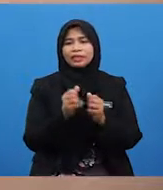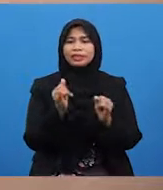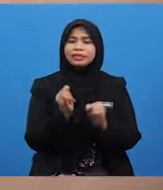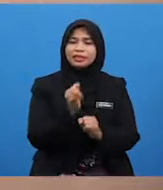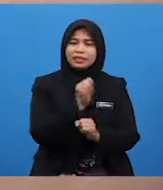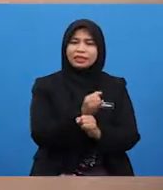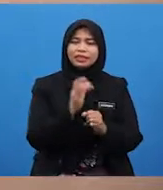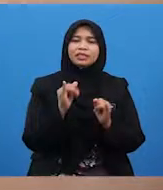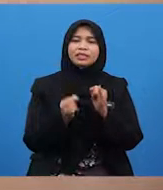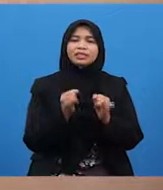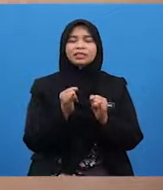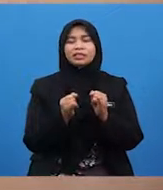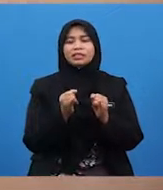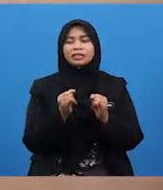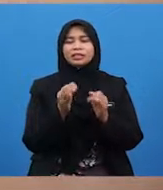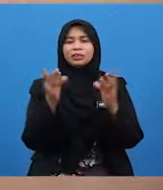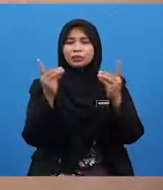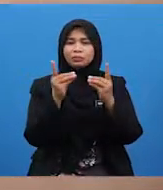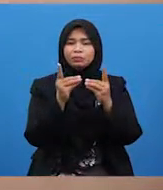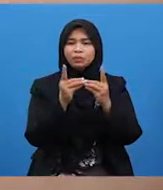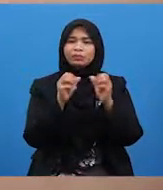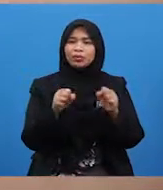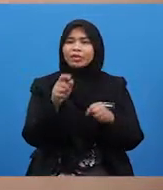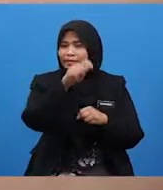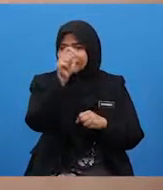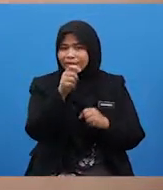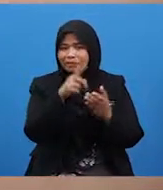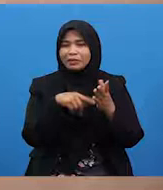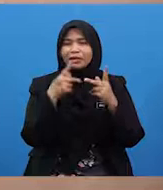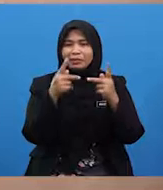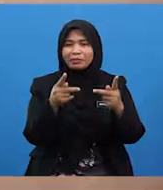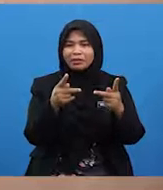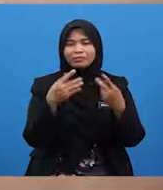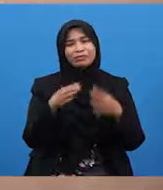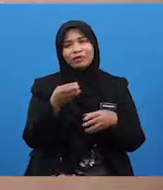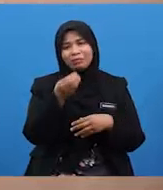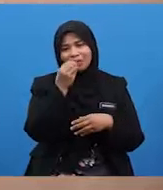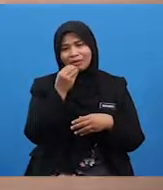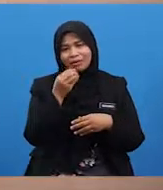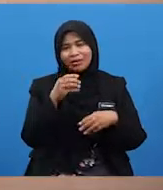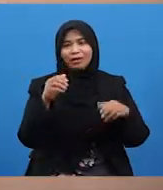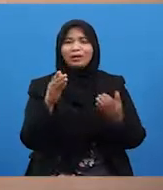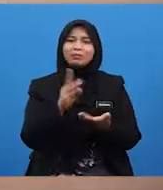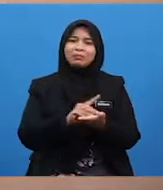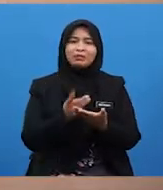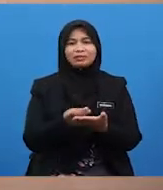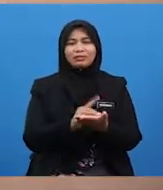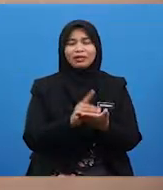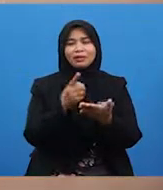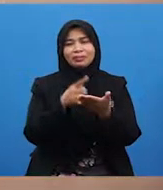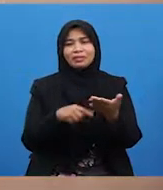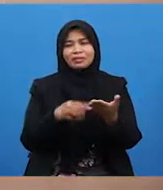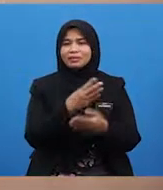berjumpa dengan jiran, bolehlah tanya mereka apa khabar, dah makan ke, masa apa hari ini dan